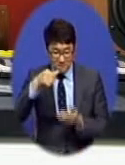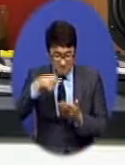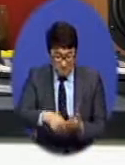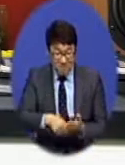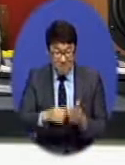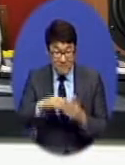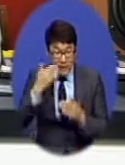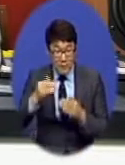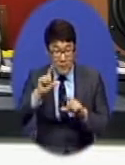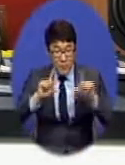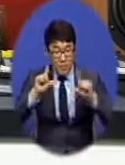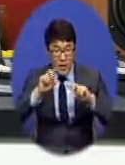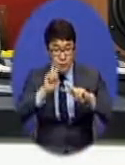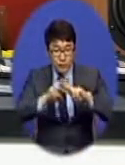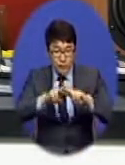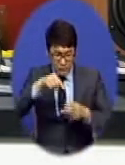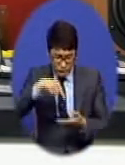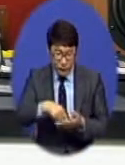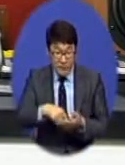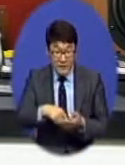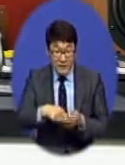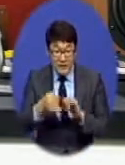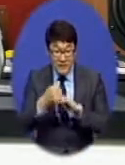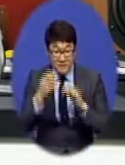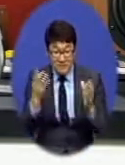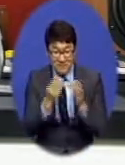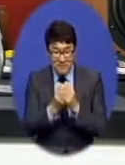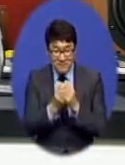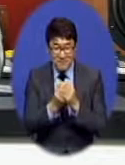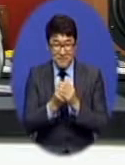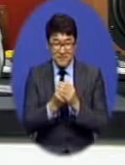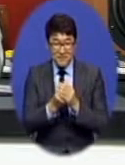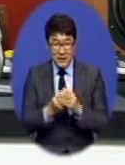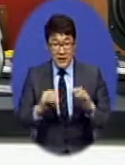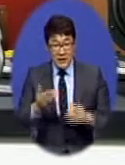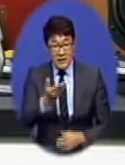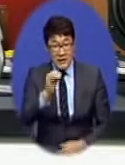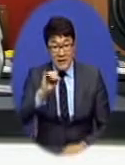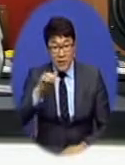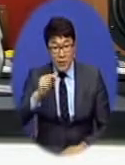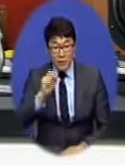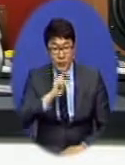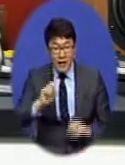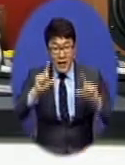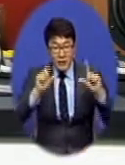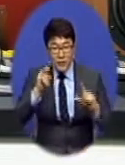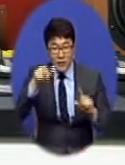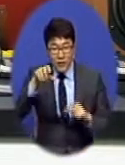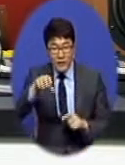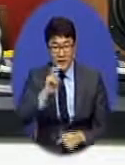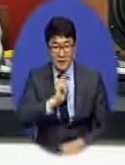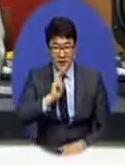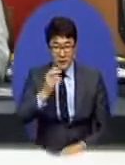누르신 다음에 우물정자를 또 한번 누르시면 심사가 완료되겠습니다. 그렇습니다. 네. 자, 이태원님이 부릅니다. 안동역에서 네.